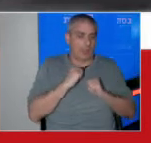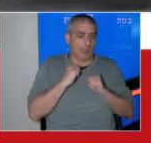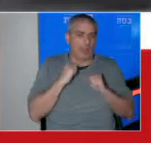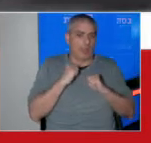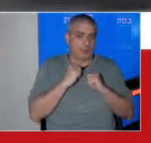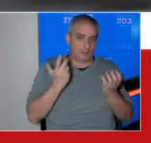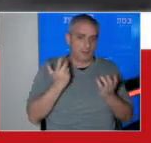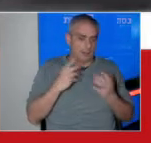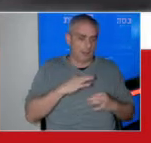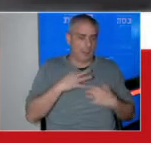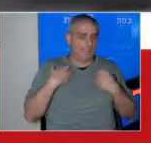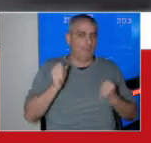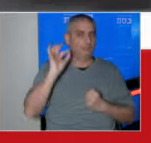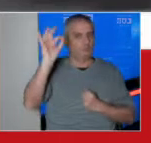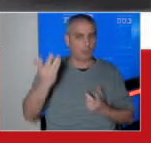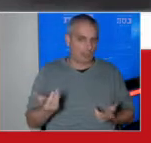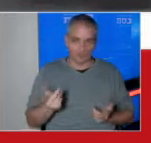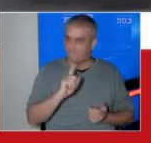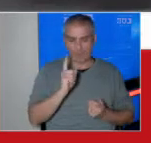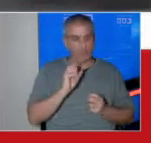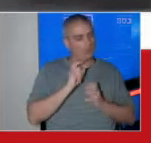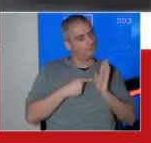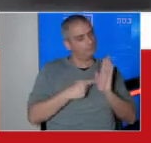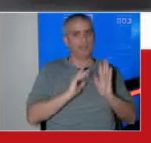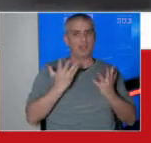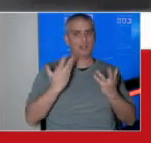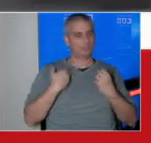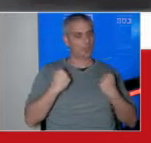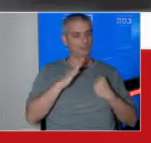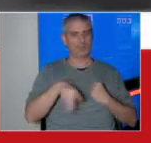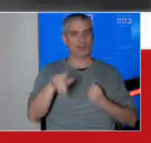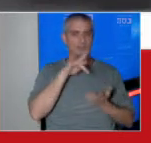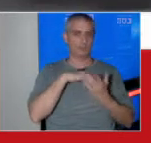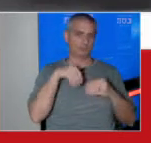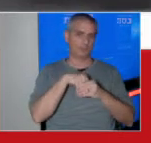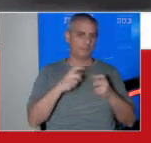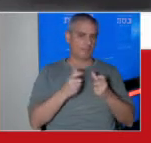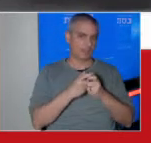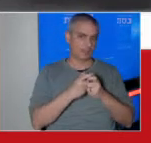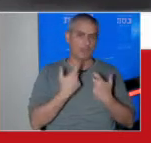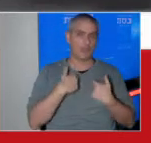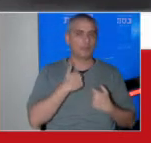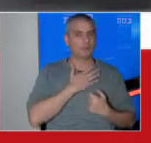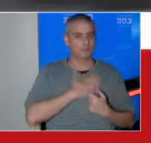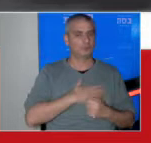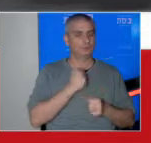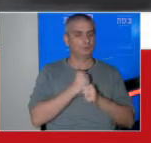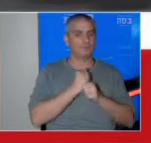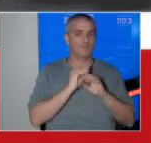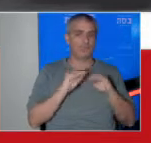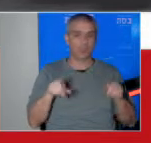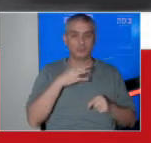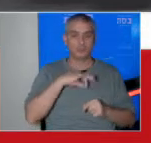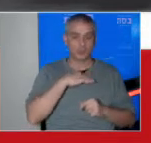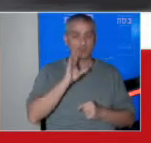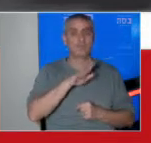מוחלטת לשלומה ולבריאותה, והיא לא משדרת שום חוסן לילדים שנמצאים איתה בכיתה. אנחנו רוצים שעובדי ההוראה